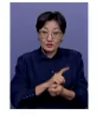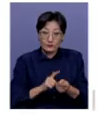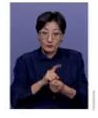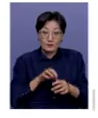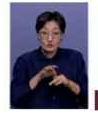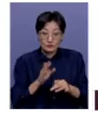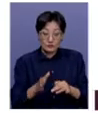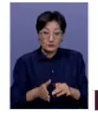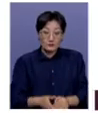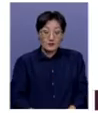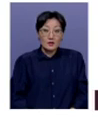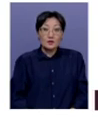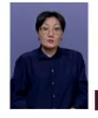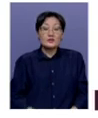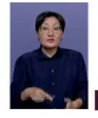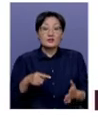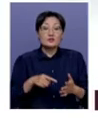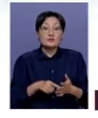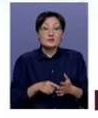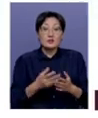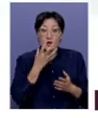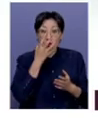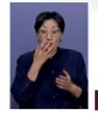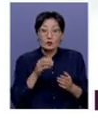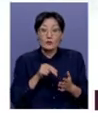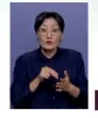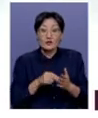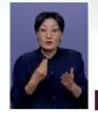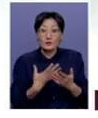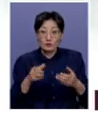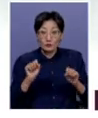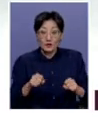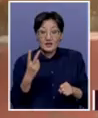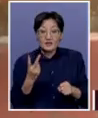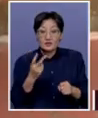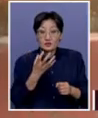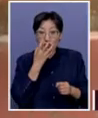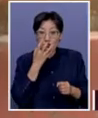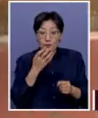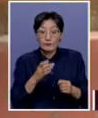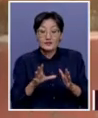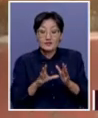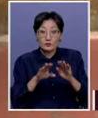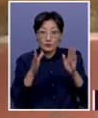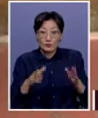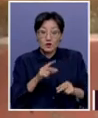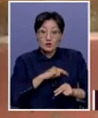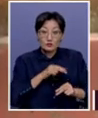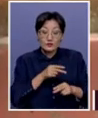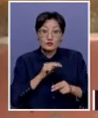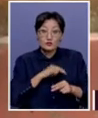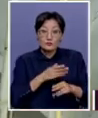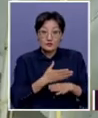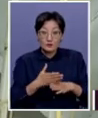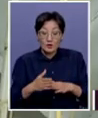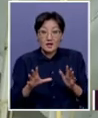жатырмыз. Одан бөлек мегаполисте жылу бағасы қымбаттауы мүмкін. Екінші жылу электр станциясының жөндеу жұмыстарынан кейін жылу